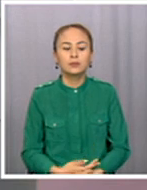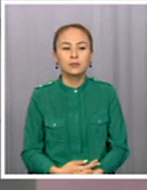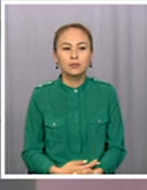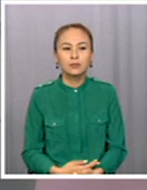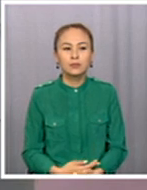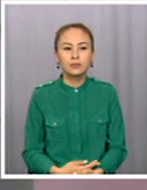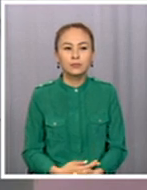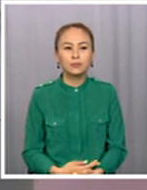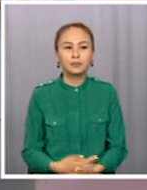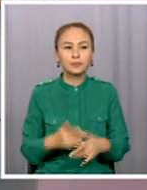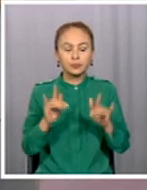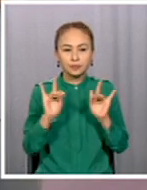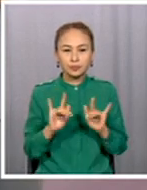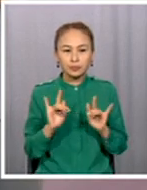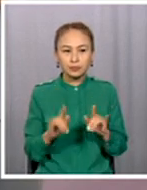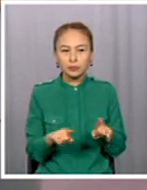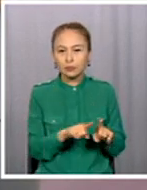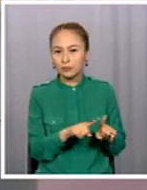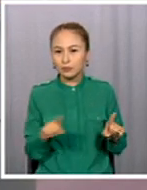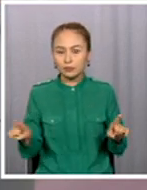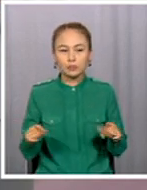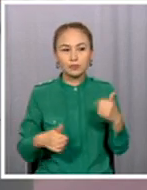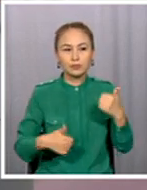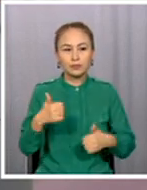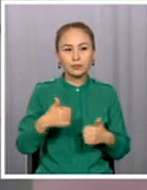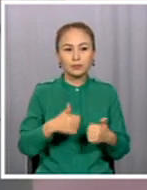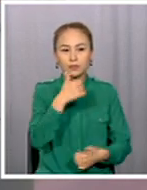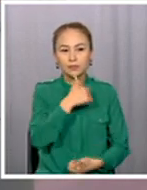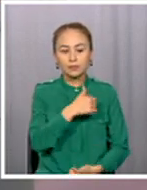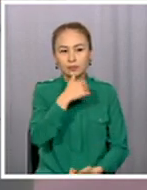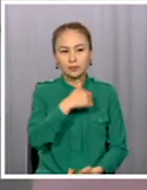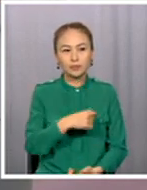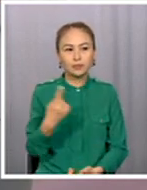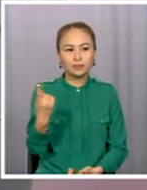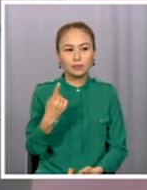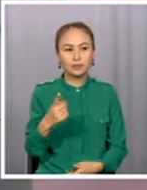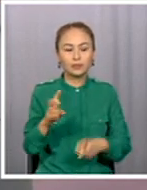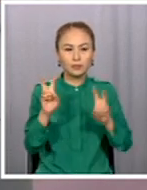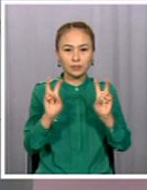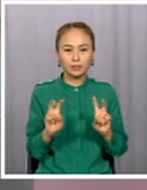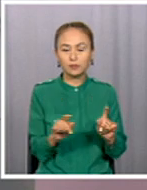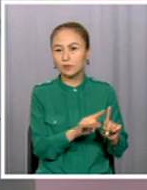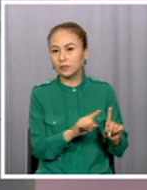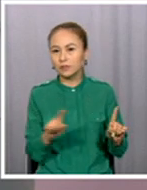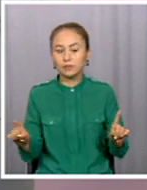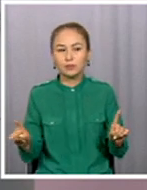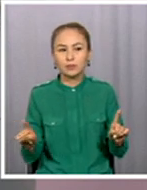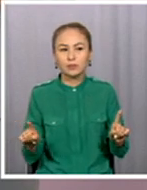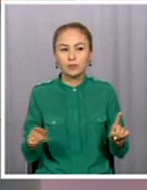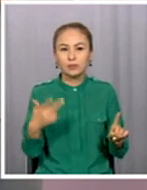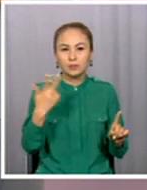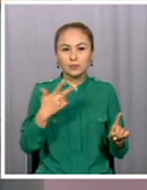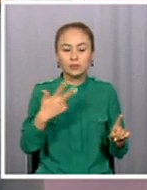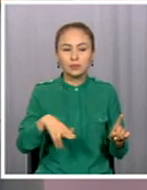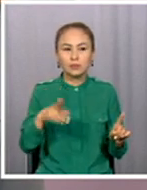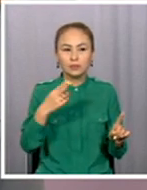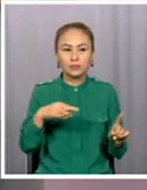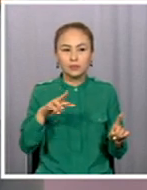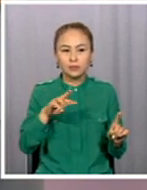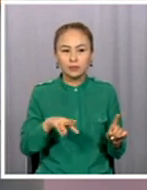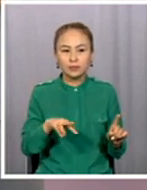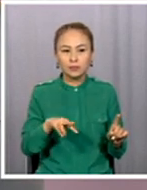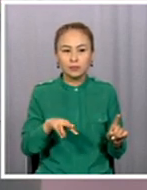балалар, орындықтардың ұзындығын салыстырайық. Бірінші орындықтың ұзындығы 30 дециметрге